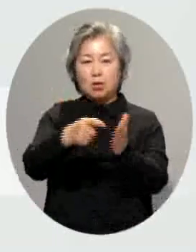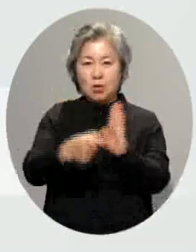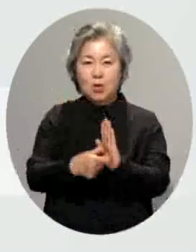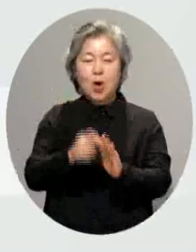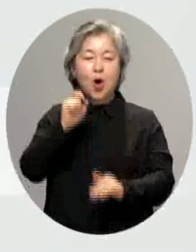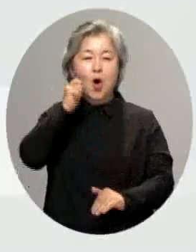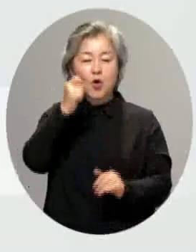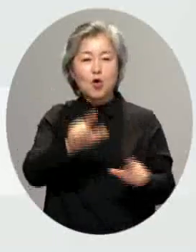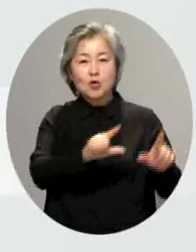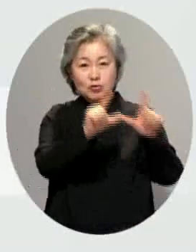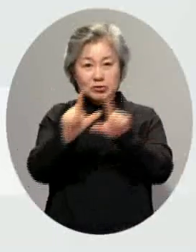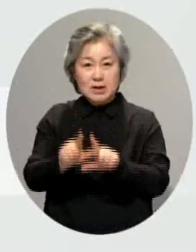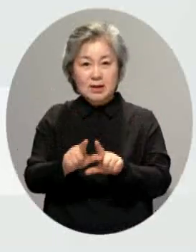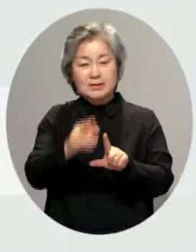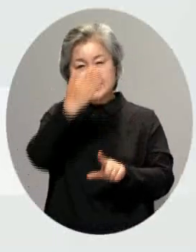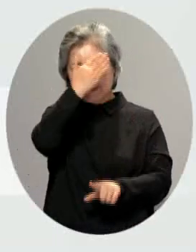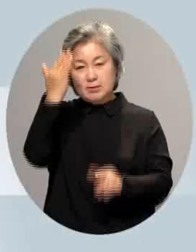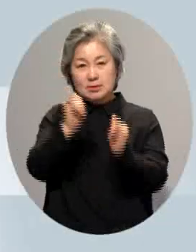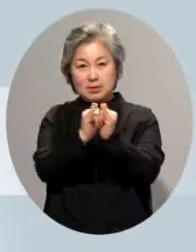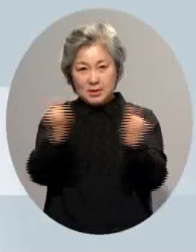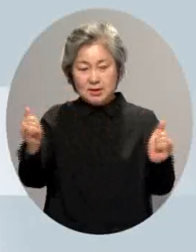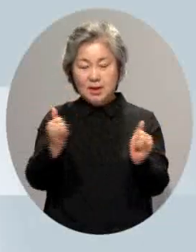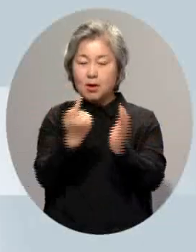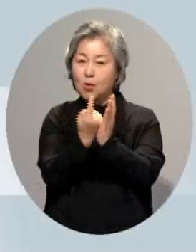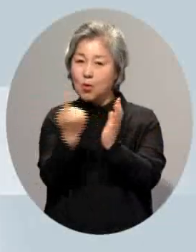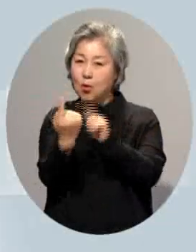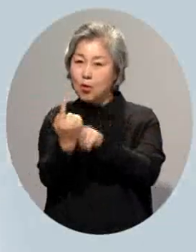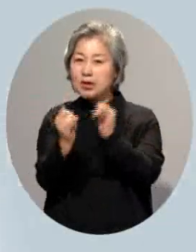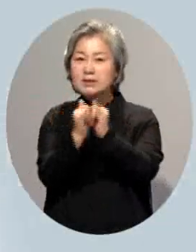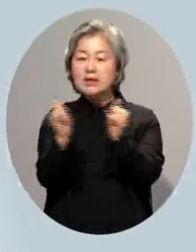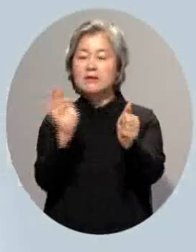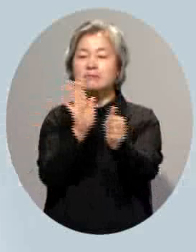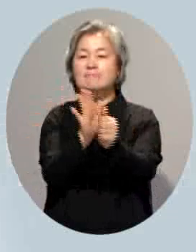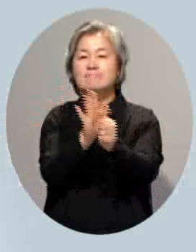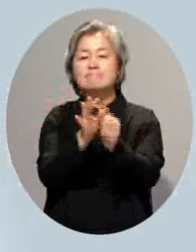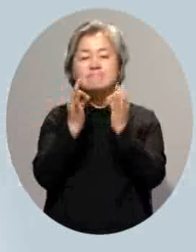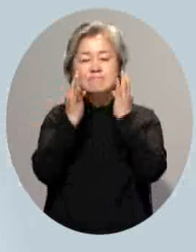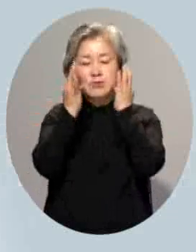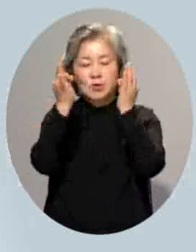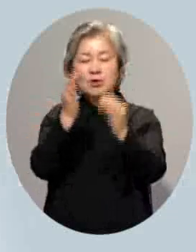저소득 청소년 가구에 전달하는 등 소외계층을 돕는 일에 앞장서고 있습니다.